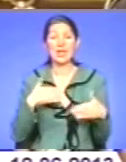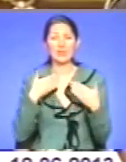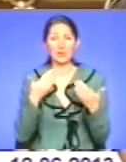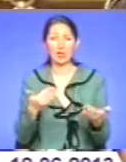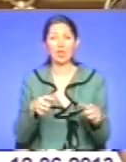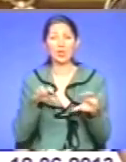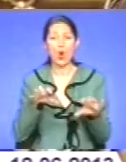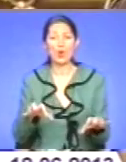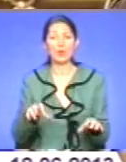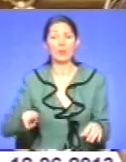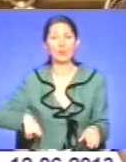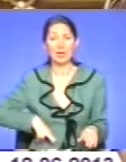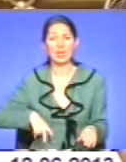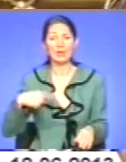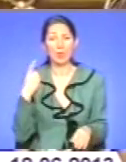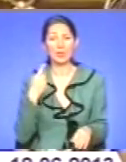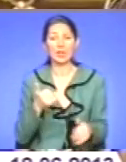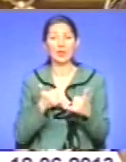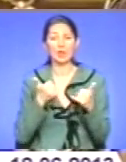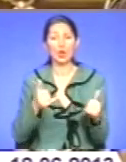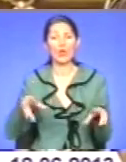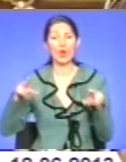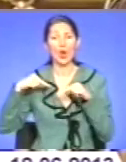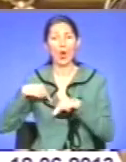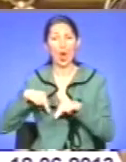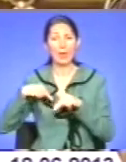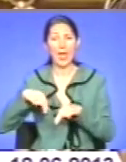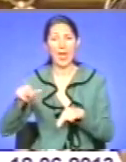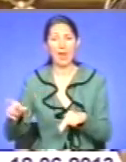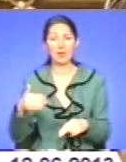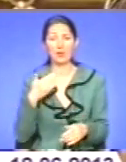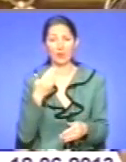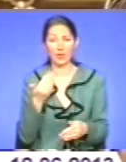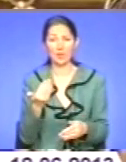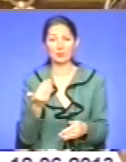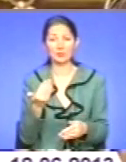голів адміністрації обласних. Шановні колеги, ви